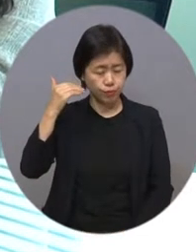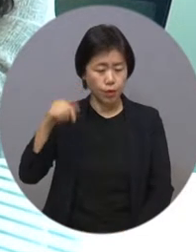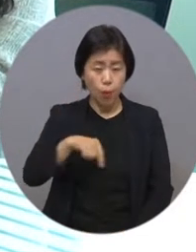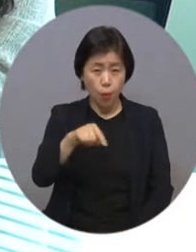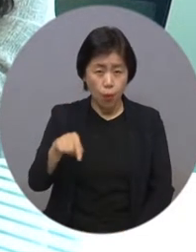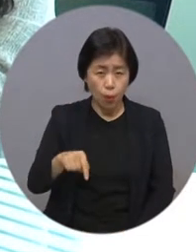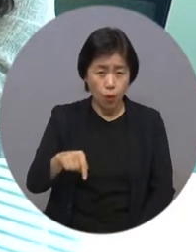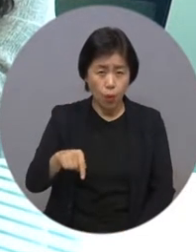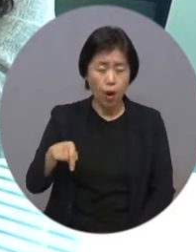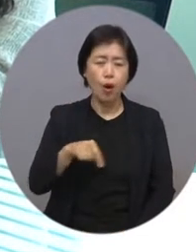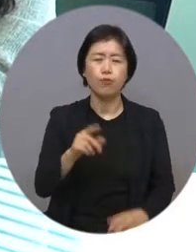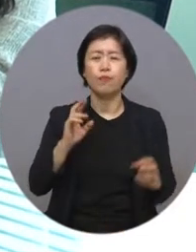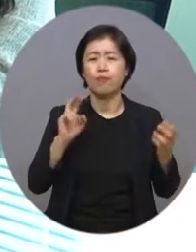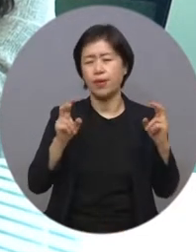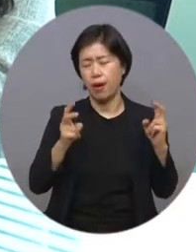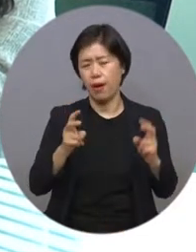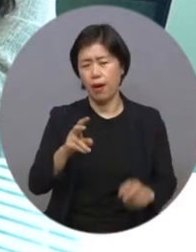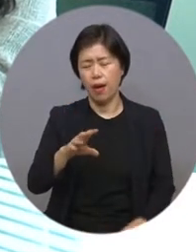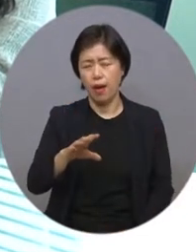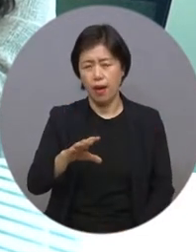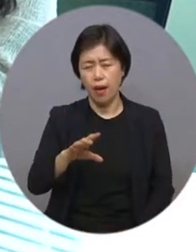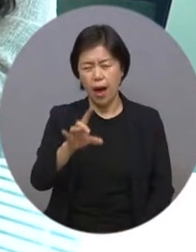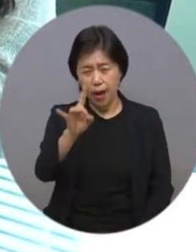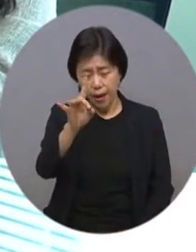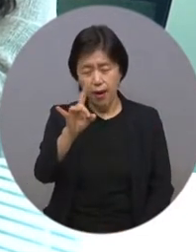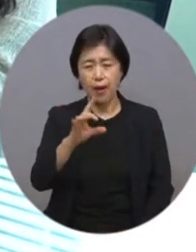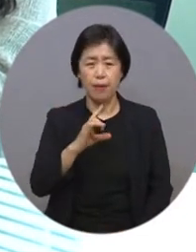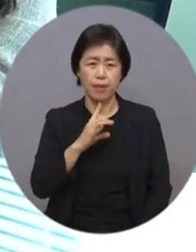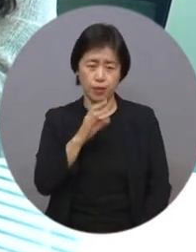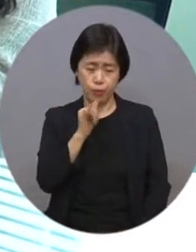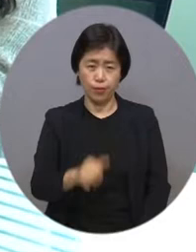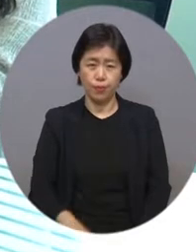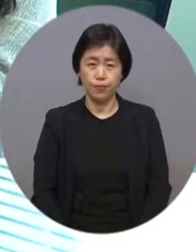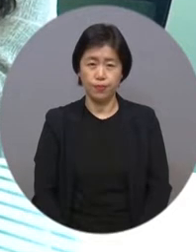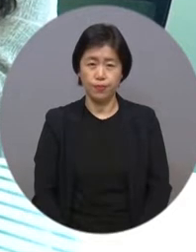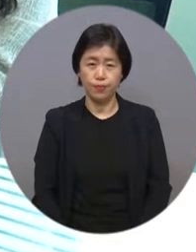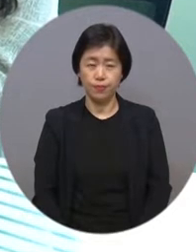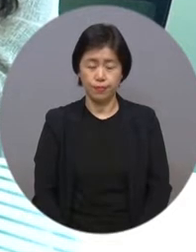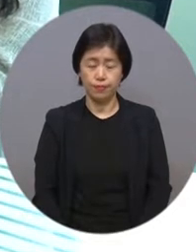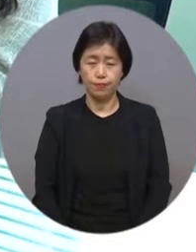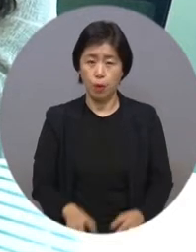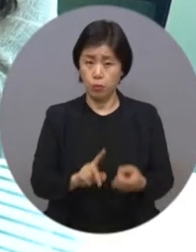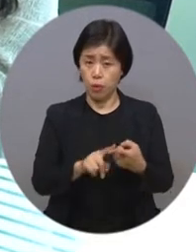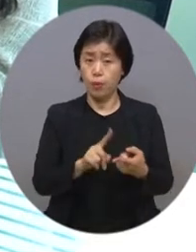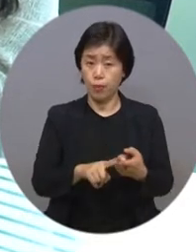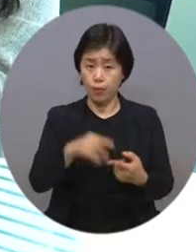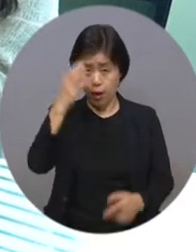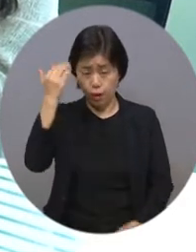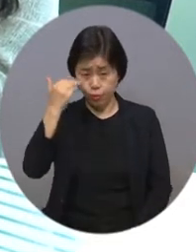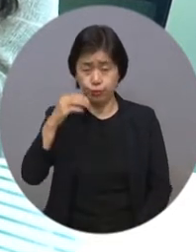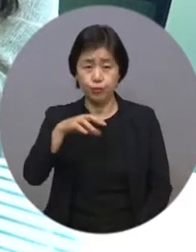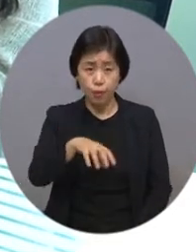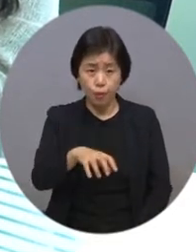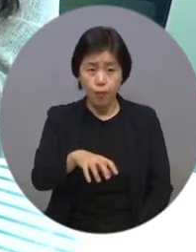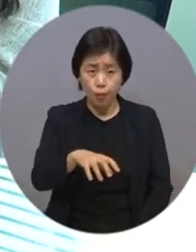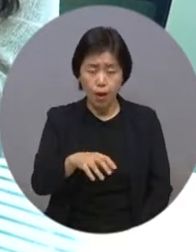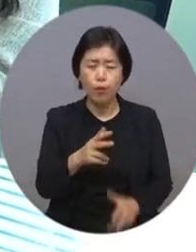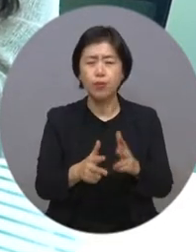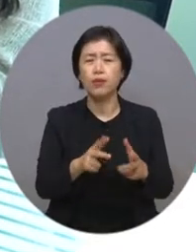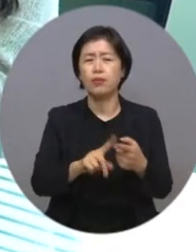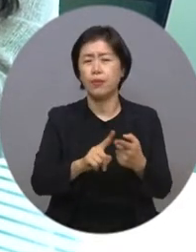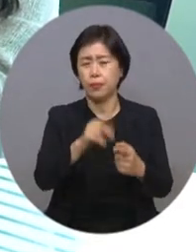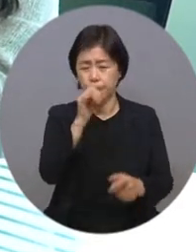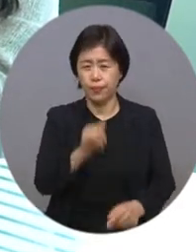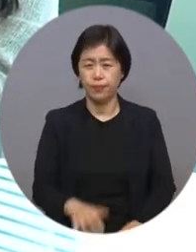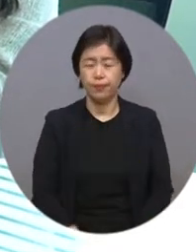저희 단일 유일하게 저희 공장만 이렇게 복합기를 생산할 수 있는 그런 공장으로서 그리고 활동을